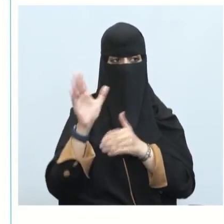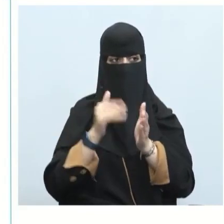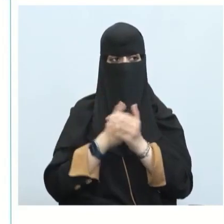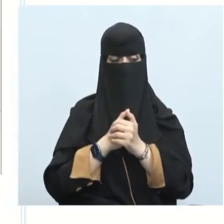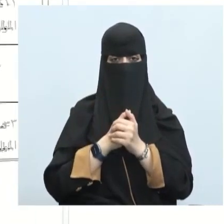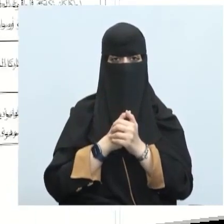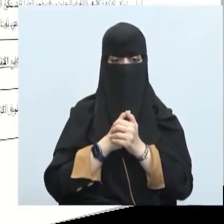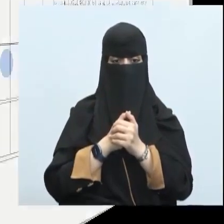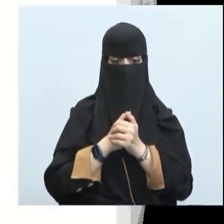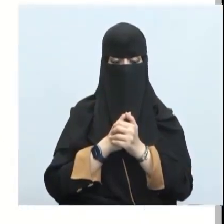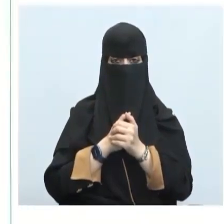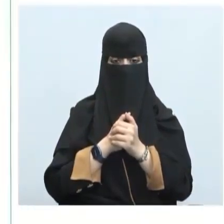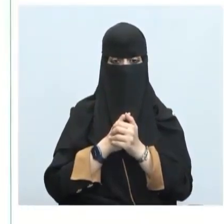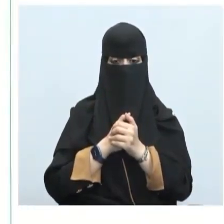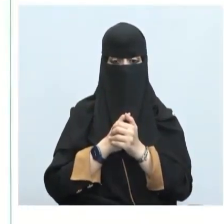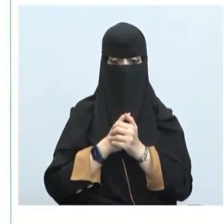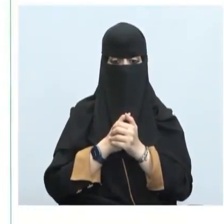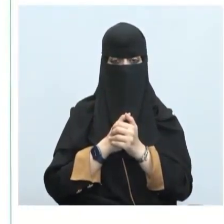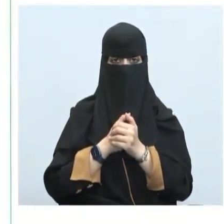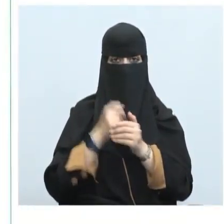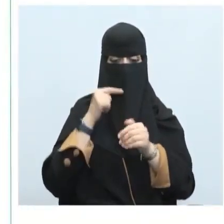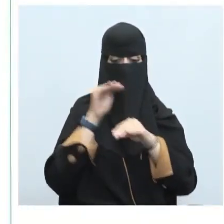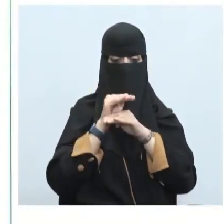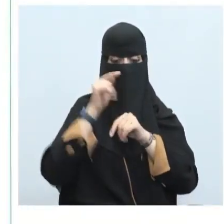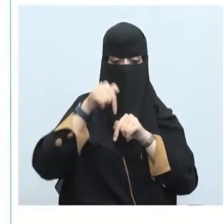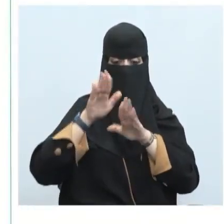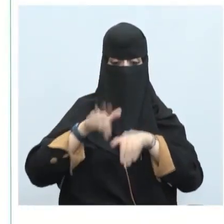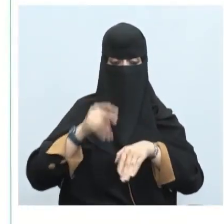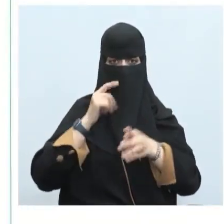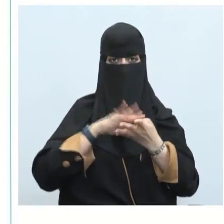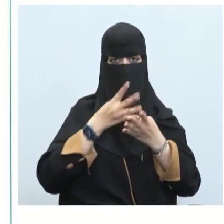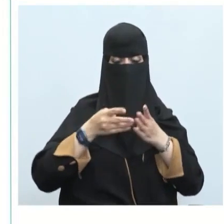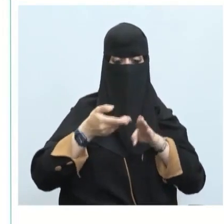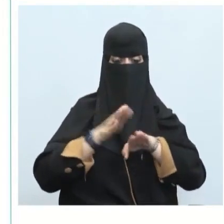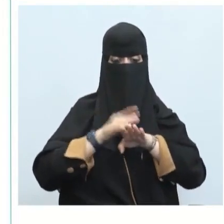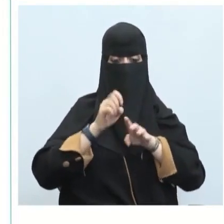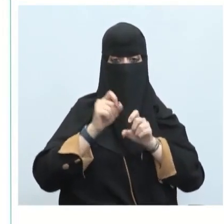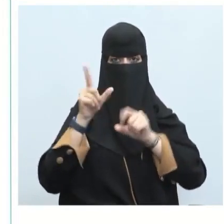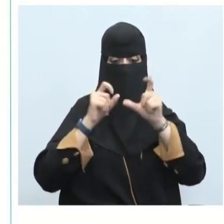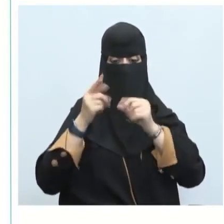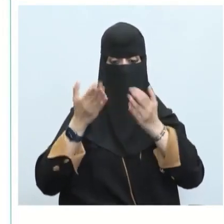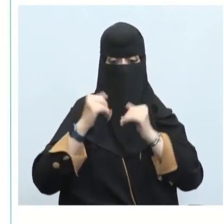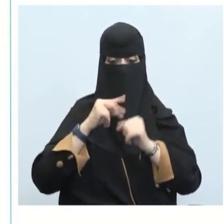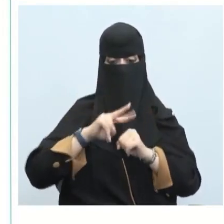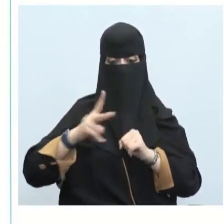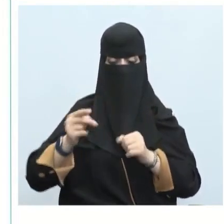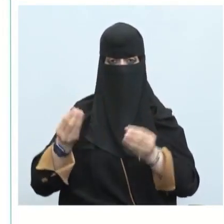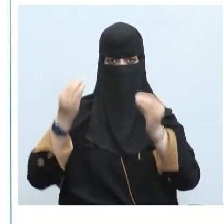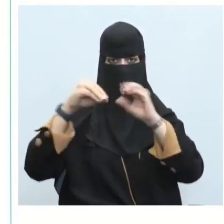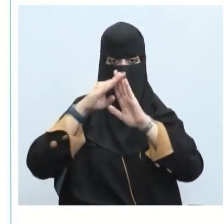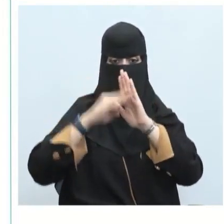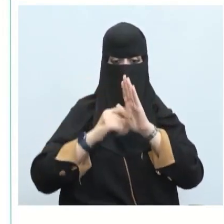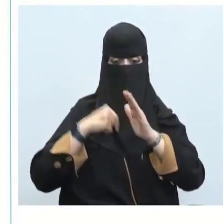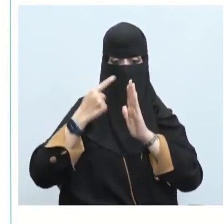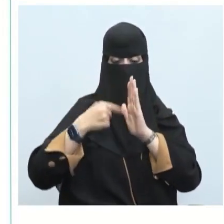الاجابه صحيحه اذا تعلمنا في هذا الدرس التواجد على الشبكه العنكبوتيه بالاضافه الى انواع